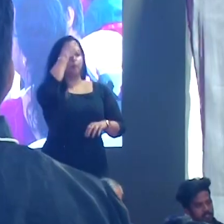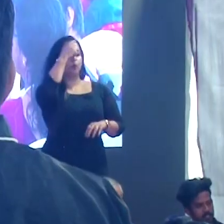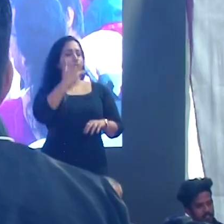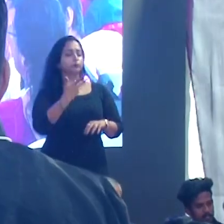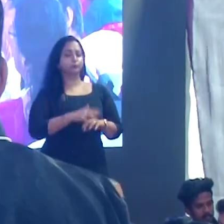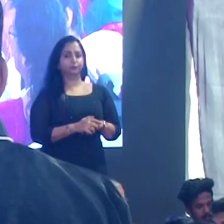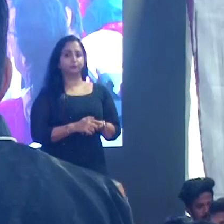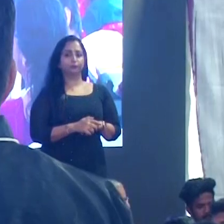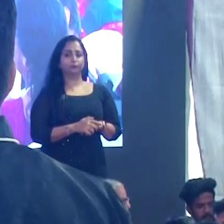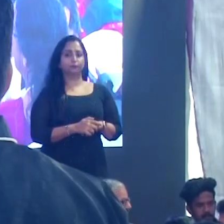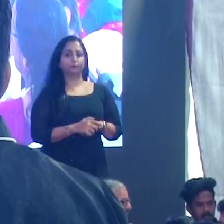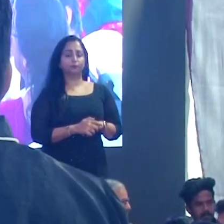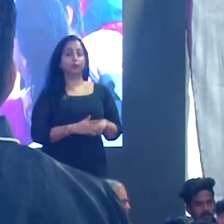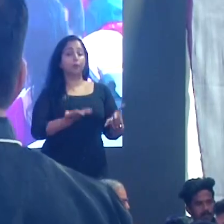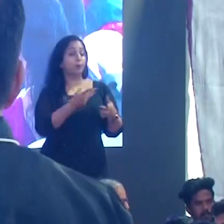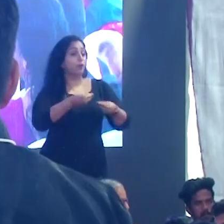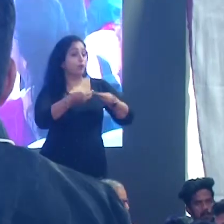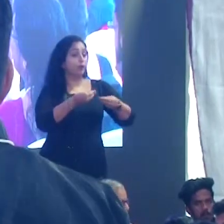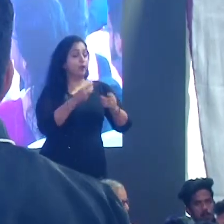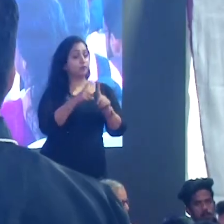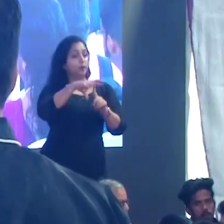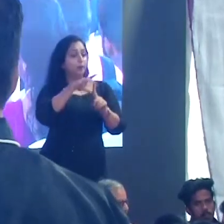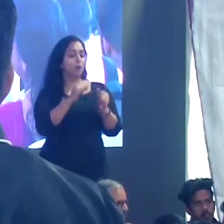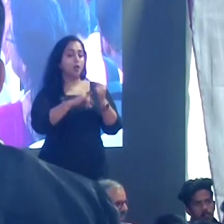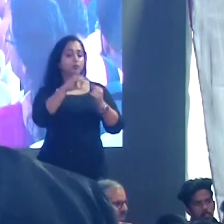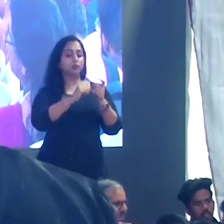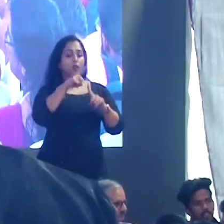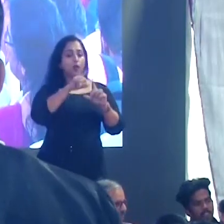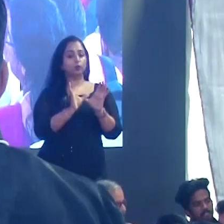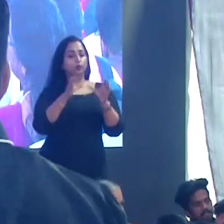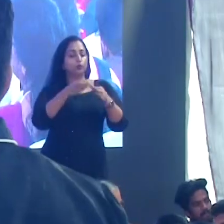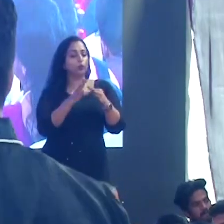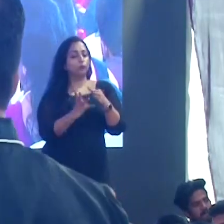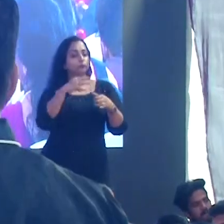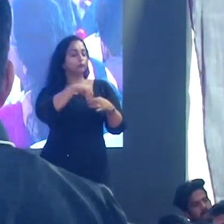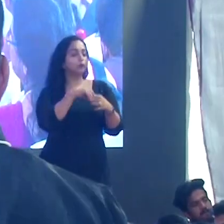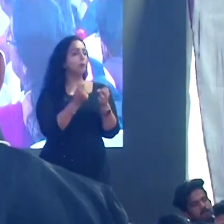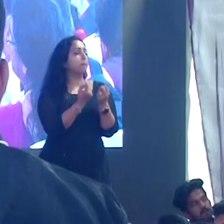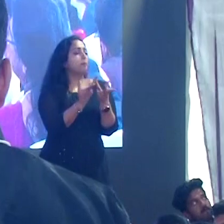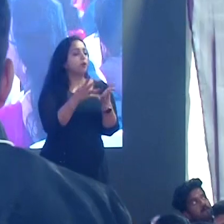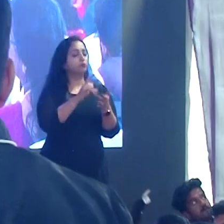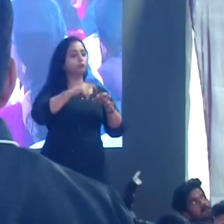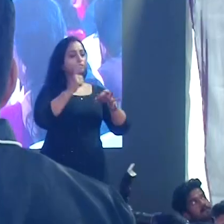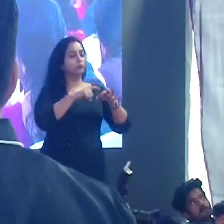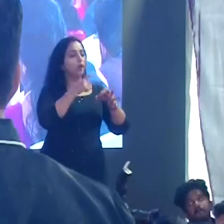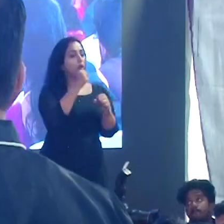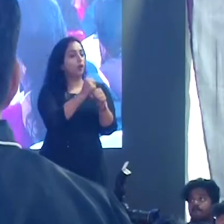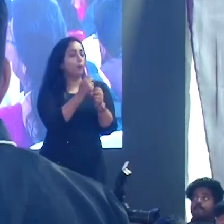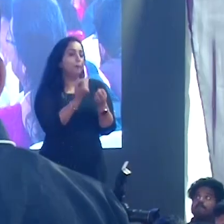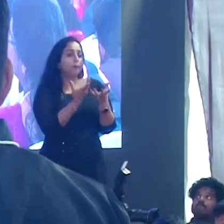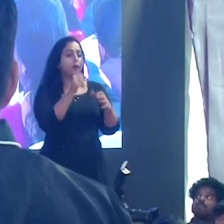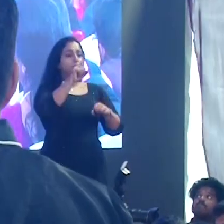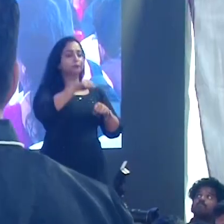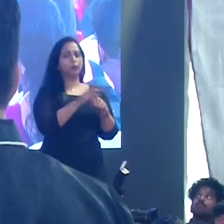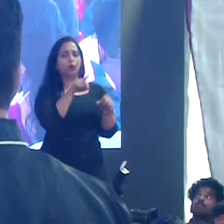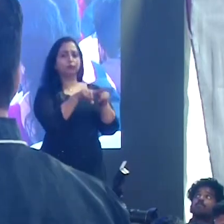എന്താണെന്നുണ്ടെങ്കിൽ വ്യാവസായിക മേഖലയിൽ ദളിത് സമൂഹത്തിലുള്ള ആളുകൾ വ്യാവസായിക മേഖലയിലേക്ക് കടന്നു വരുമ്പോൾ ഒരുപാട് റിജക്ഷൻസ് പല കോണുകളിൽ നിന്നുണ്ട്. അതിൽ